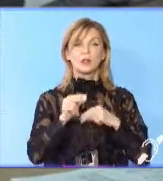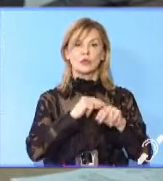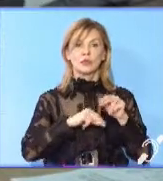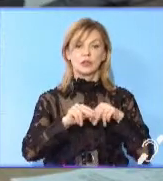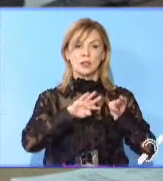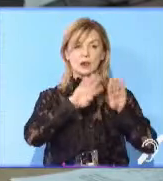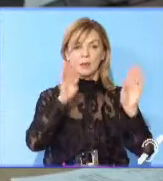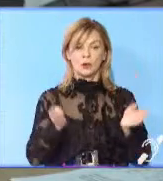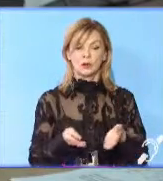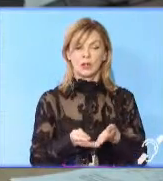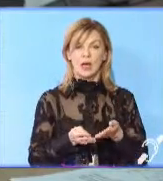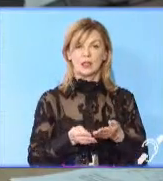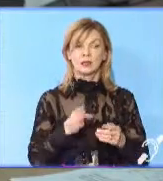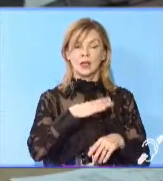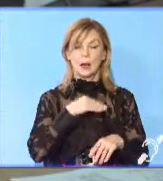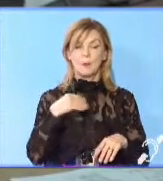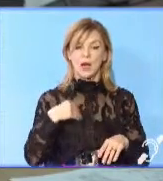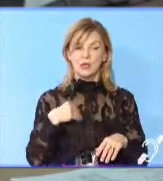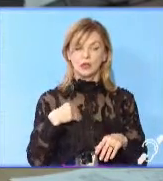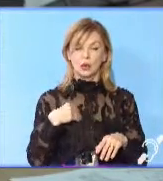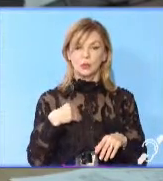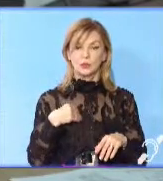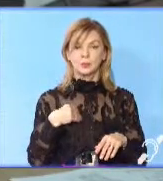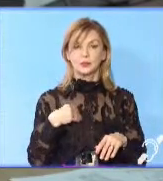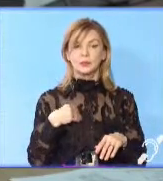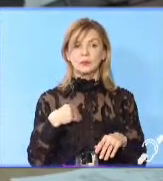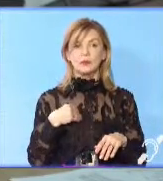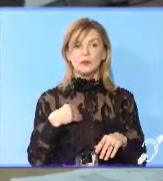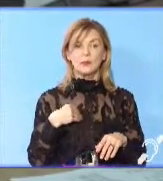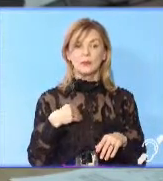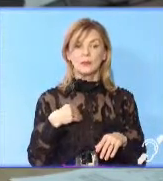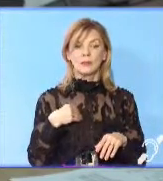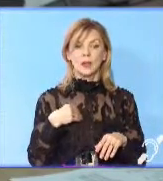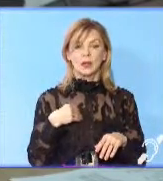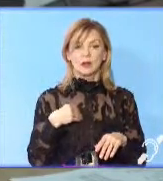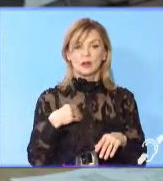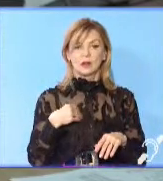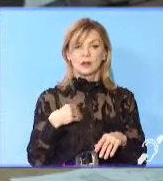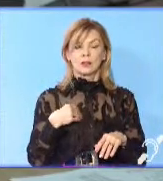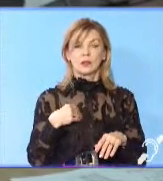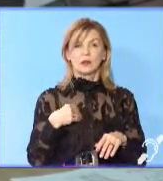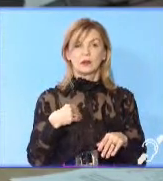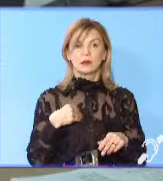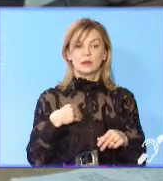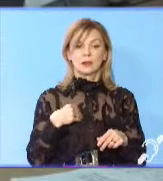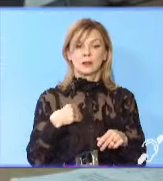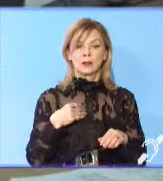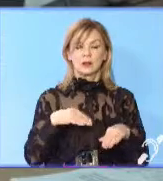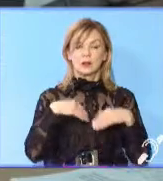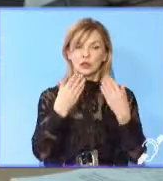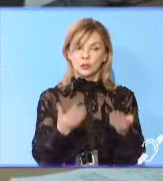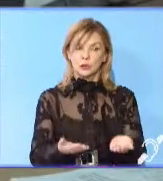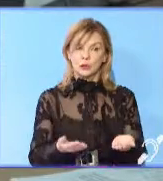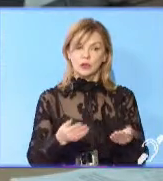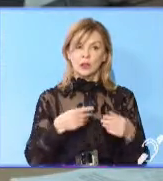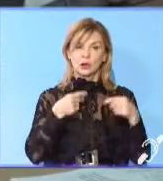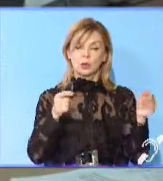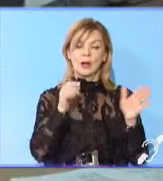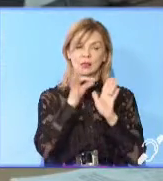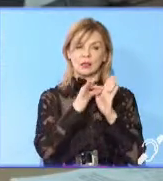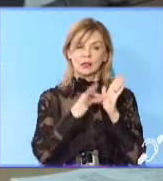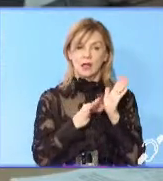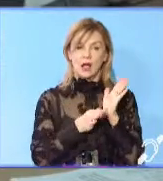Mondială de Meteorologie, Administrația Națională de Meteorologie își pune la dispoziție toate datele,